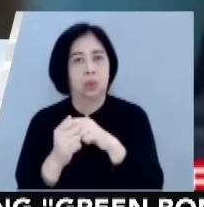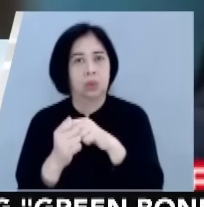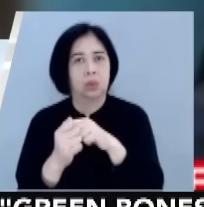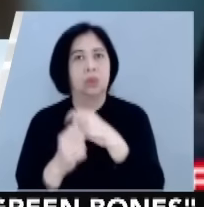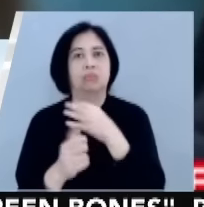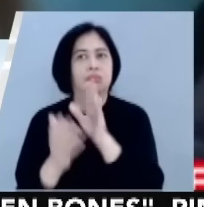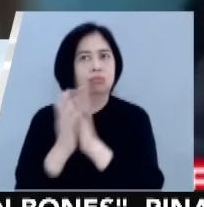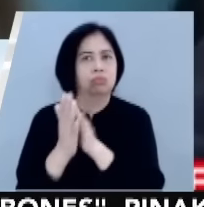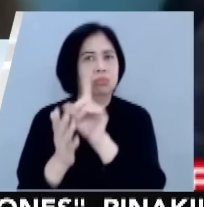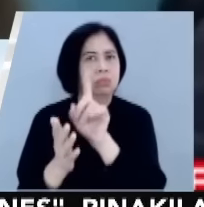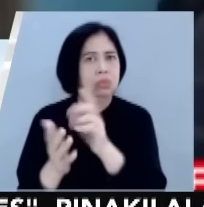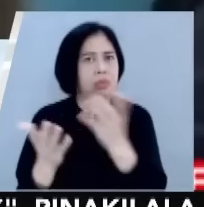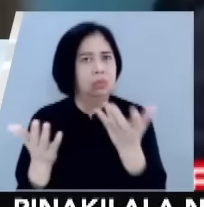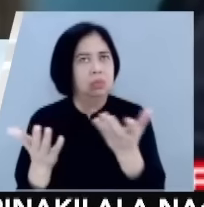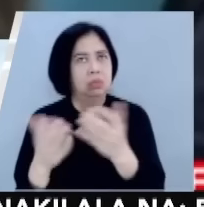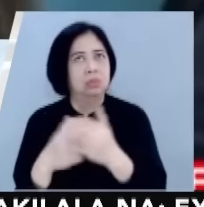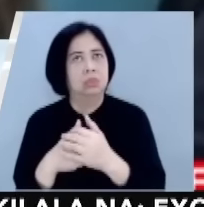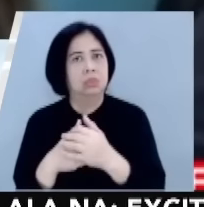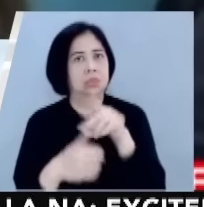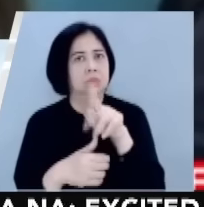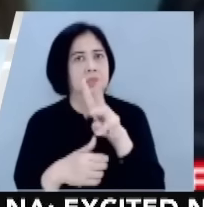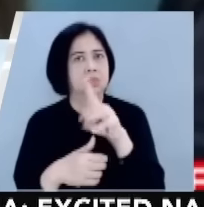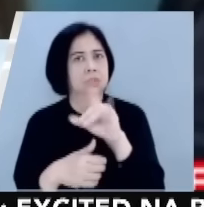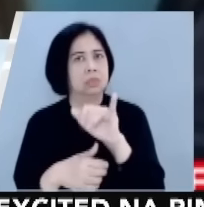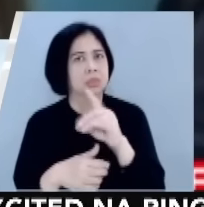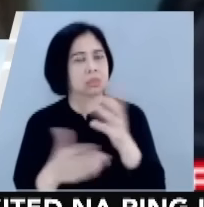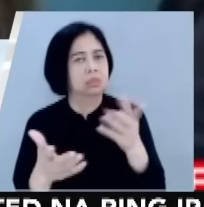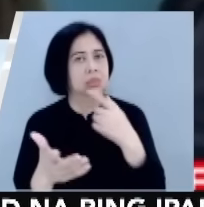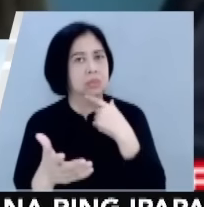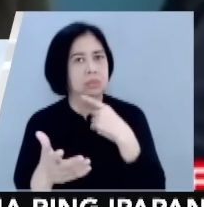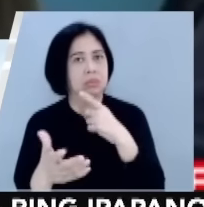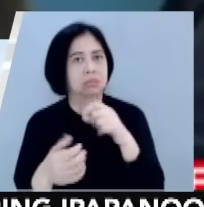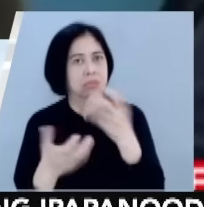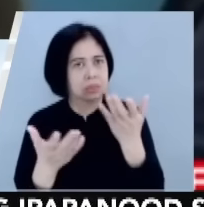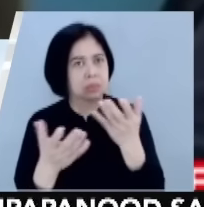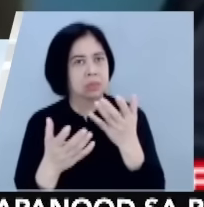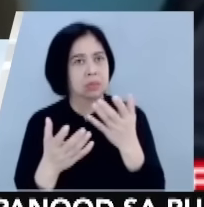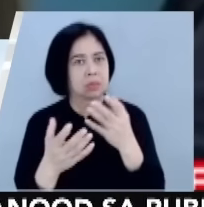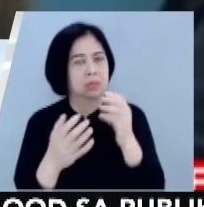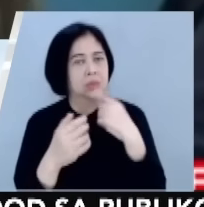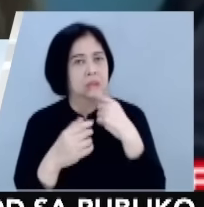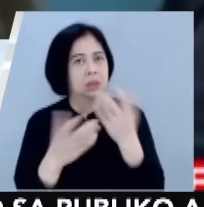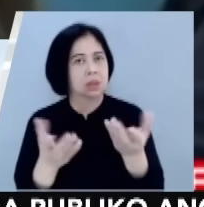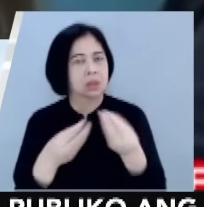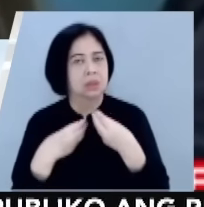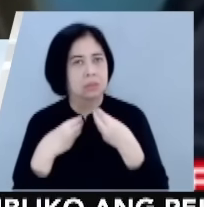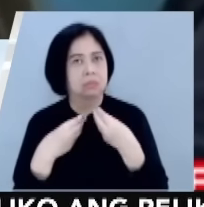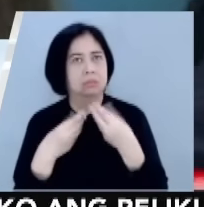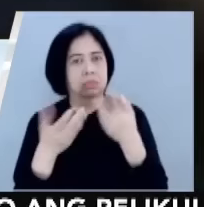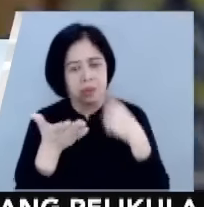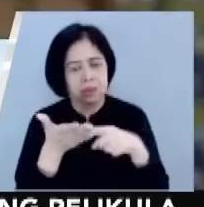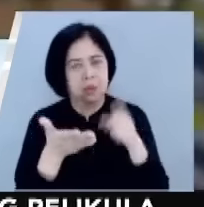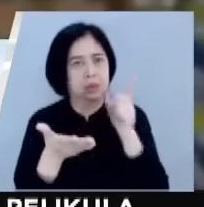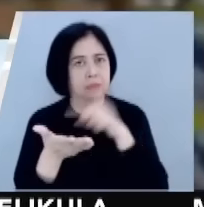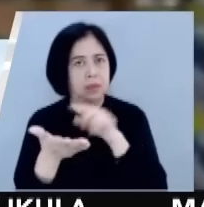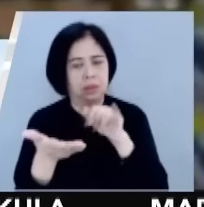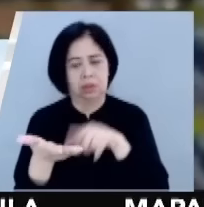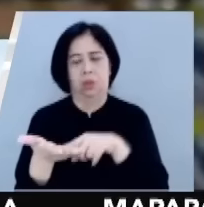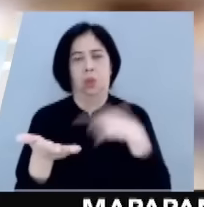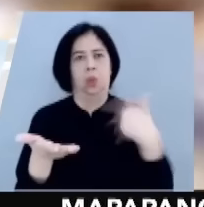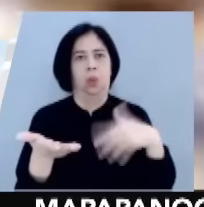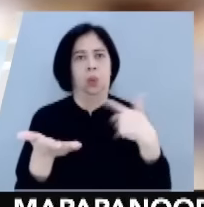their PWD ID and we entrap them upon delivering the fake ID.